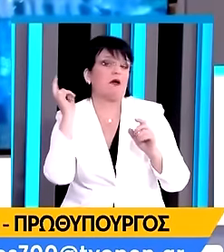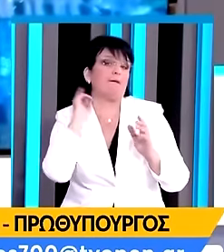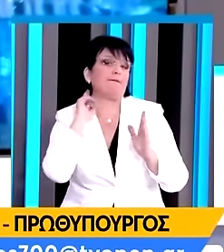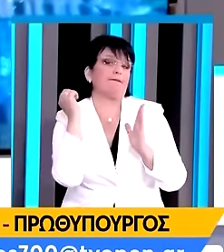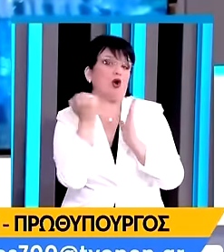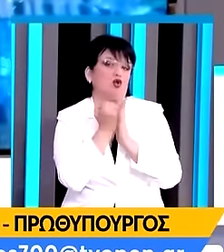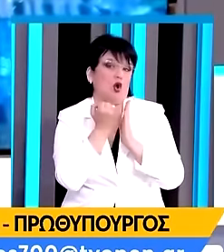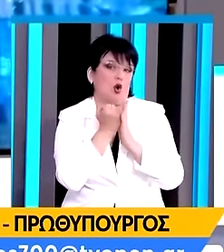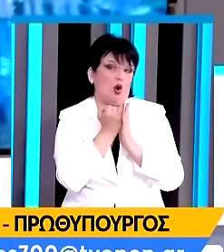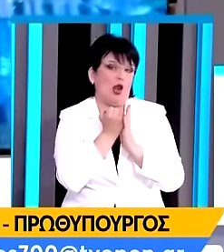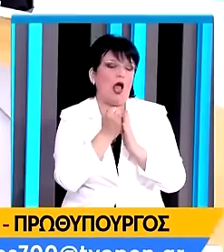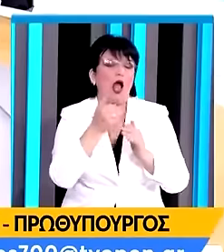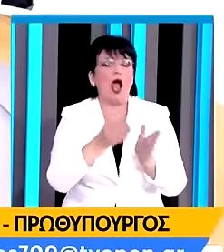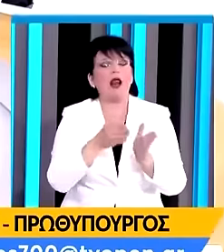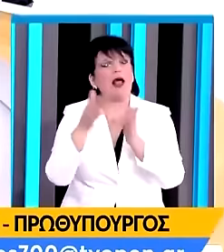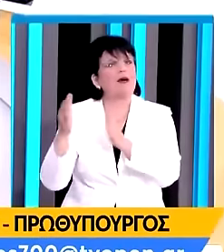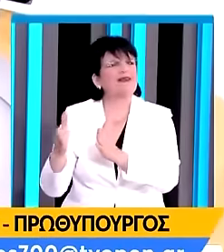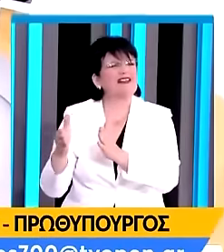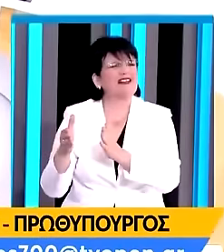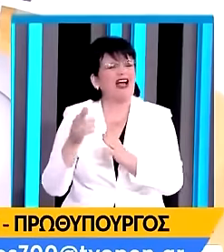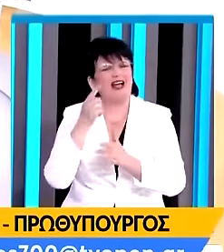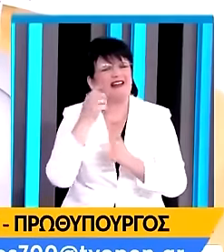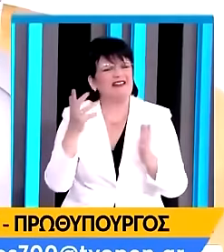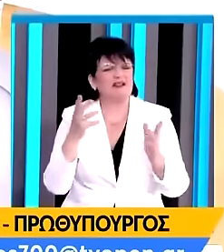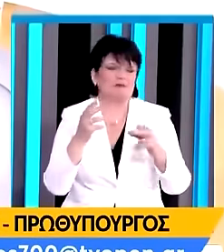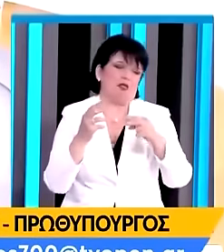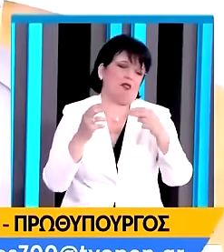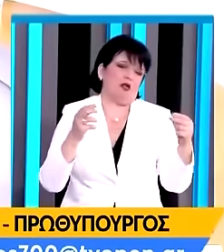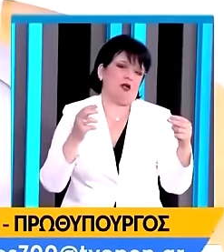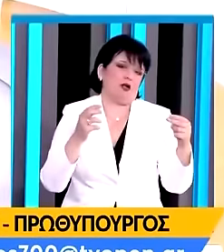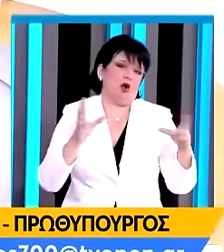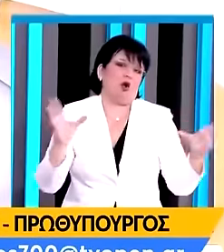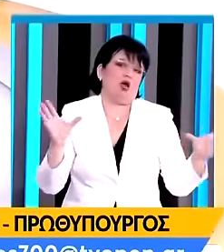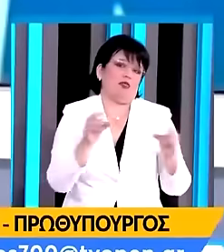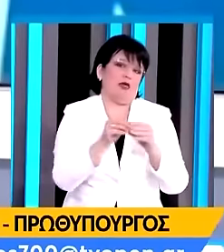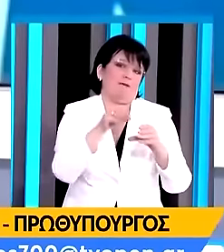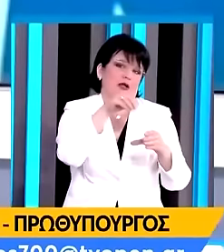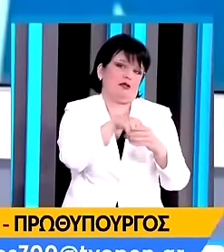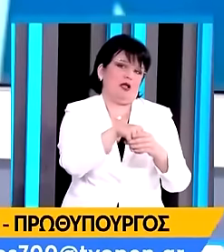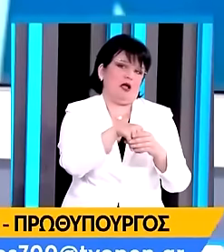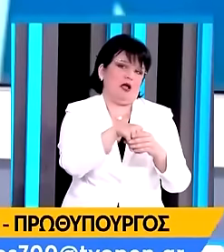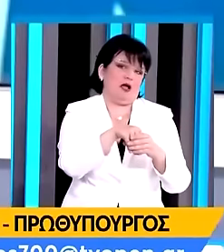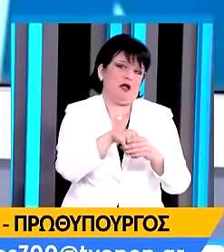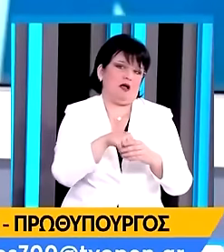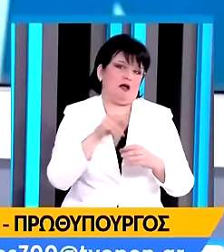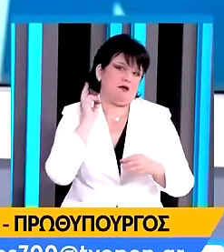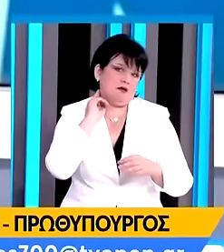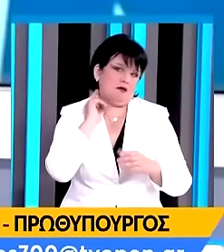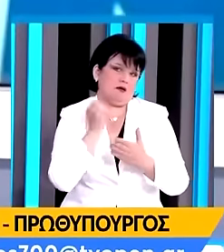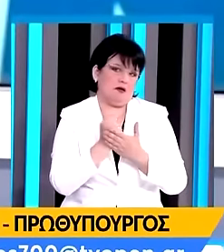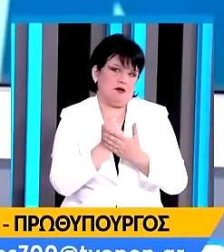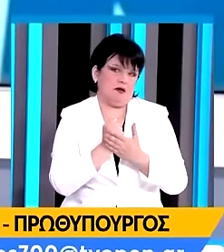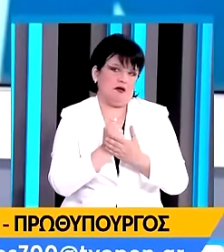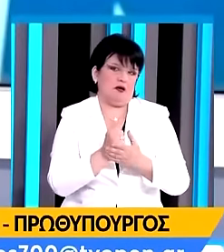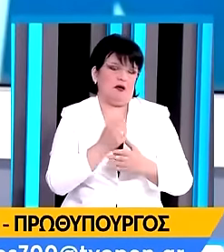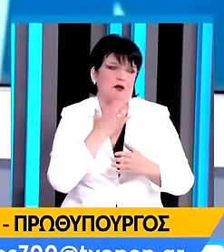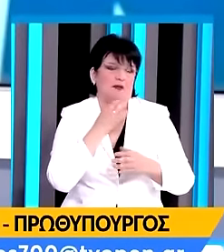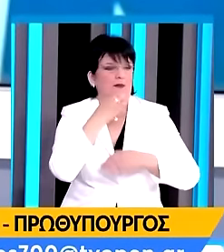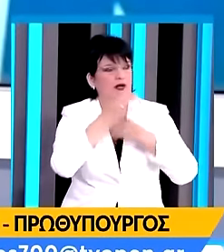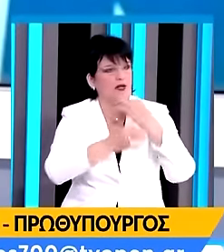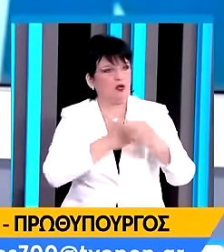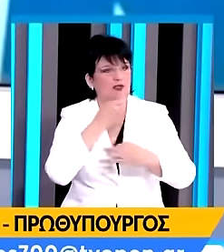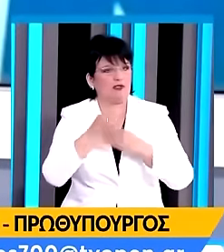όμως, κύριε Κολοκυθά, από την άλλη, κοιτάξτε, εδώ δεν είναι όλα θέμα, δεν μπαίνουν όλα στο εκλογικό ζύγι. Προεκλογικά θα μπορούσα πάρα πολύ εύκολα πριν τις εκλογές του